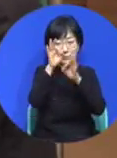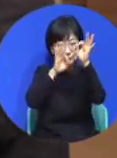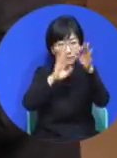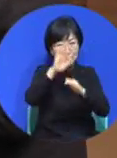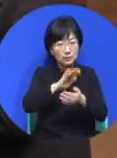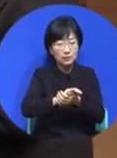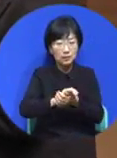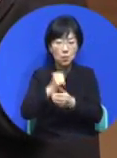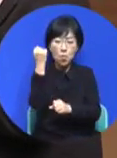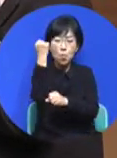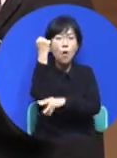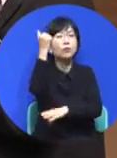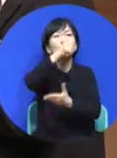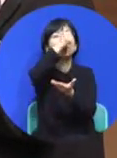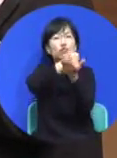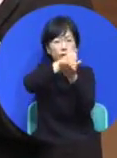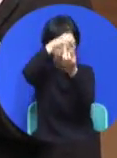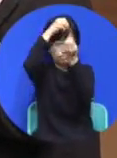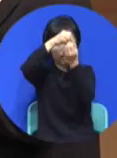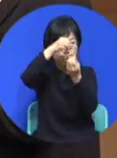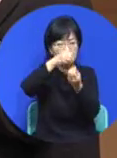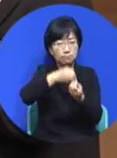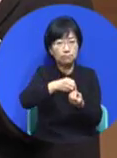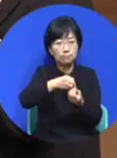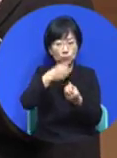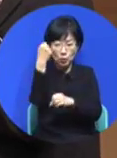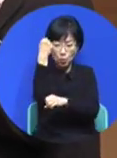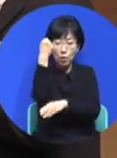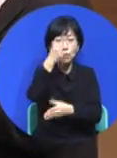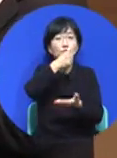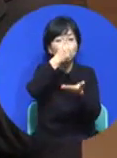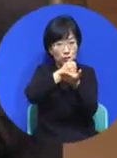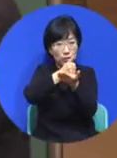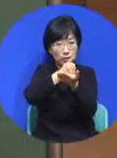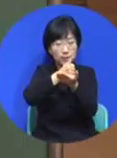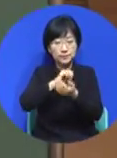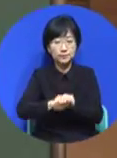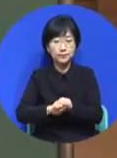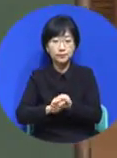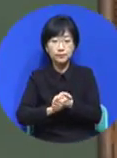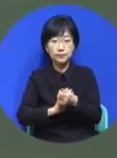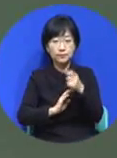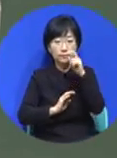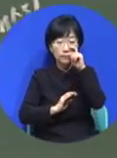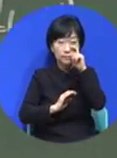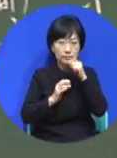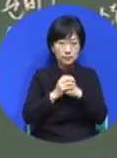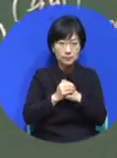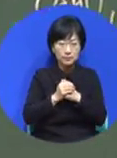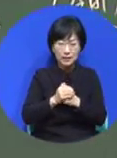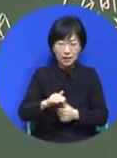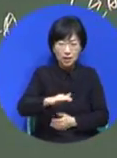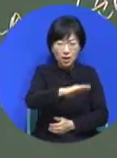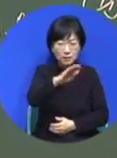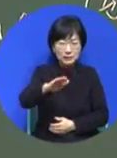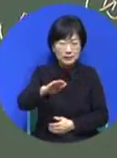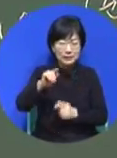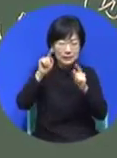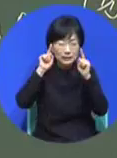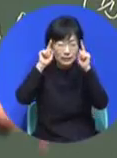that all these great disasters are coming into our lives? It's not that it's your fault. It is Genesis 3. It's an original sin problem. 영원히 당해야 될